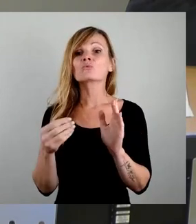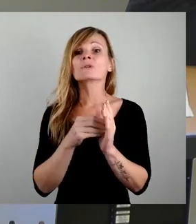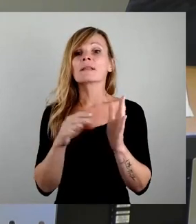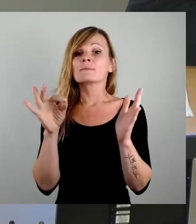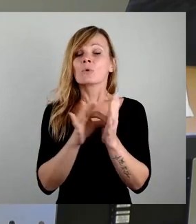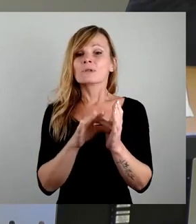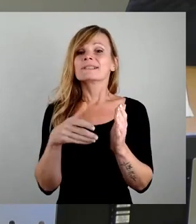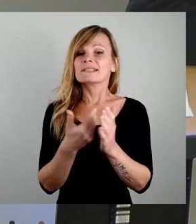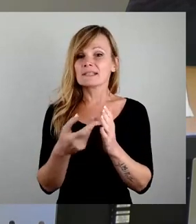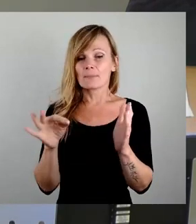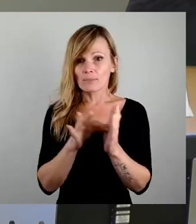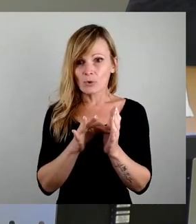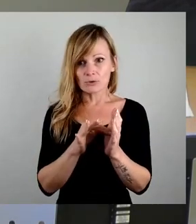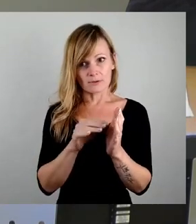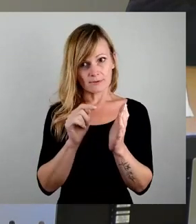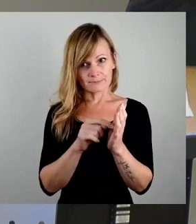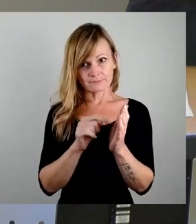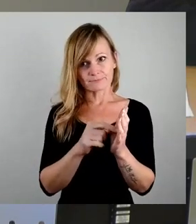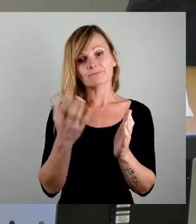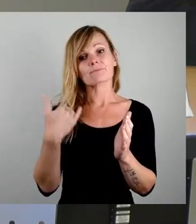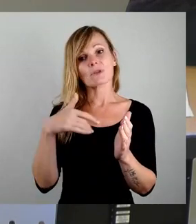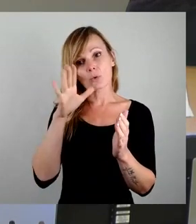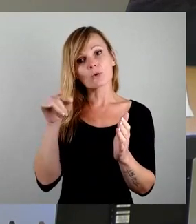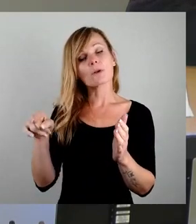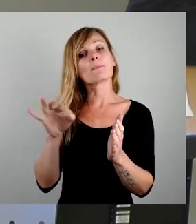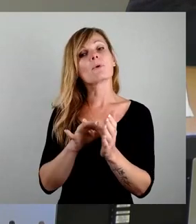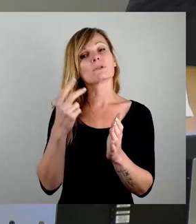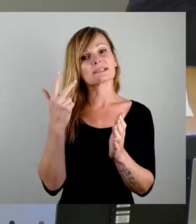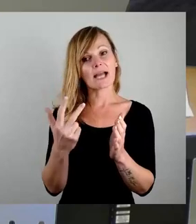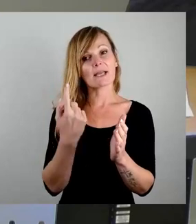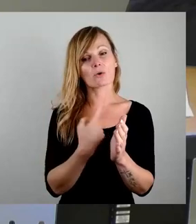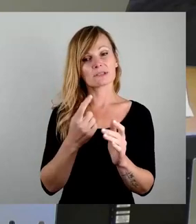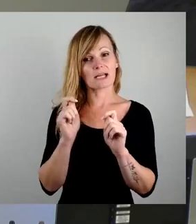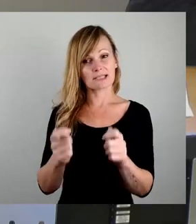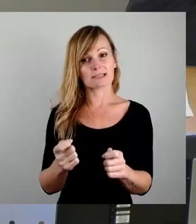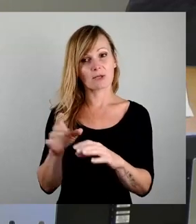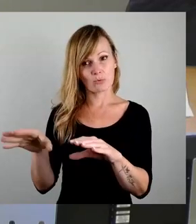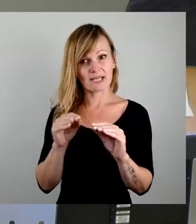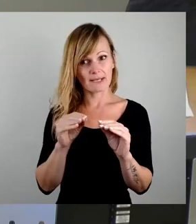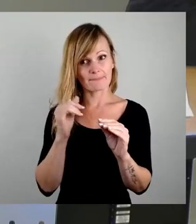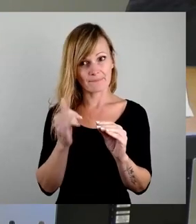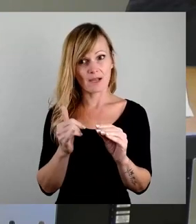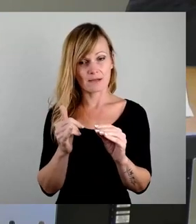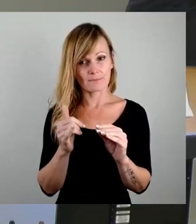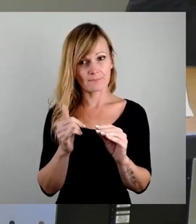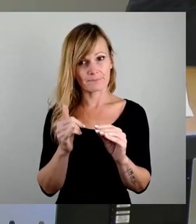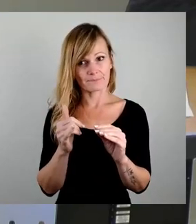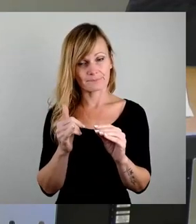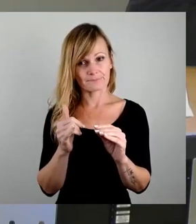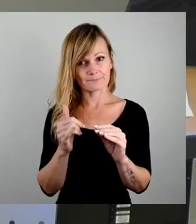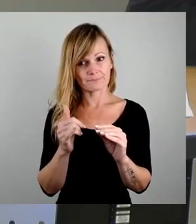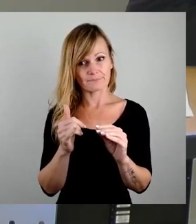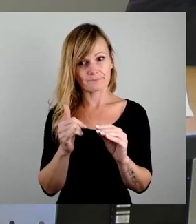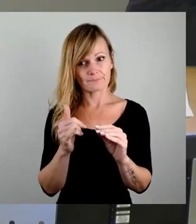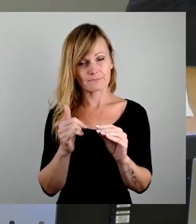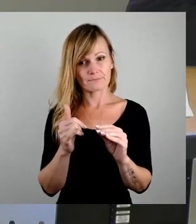Punkt von den Grünen als Punkt 3 in unseren Antrag zu übernehmen. Ich würde ihn auch dazu dann gegebenenfalls in einem